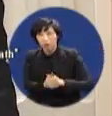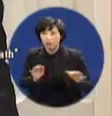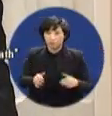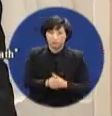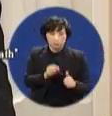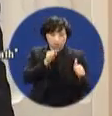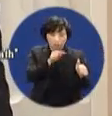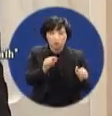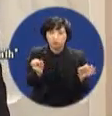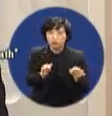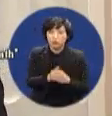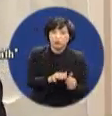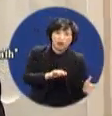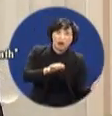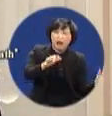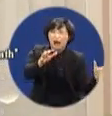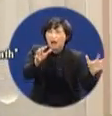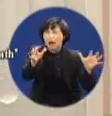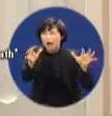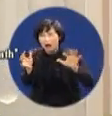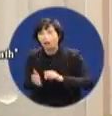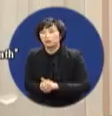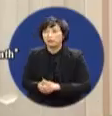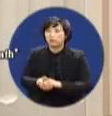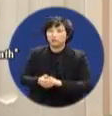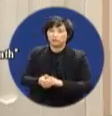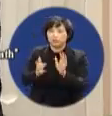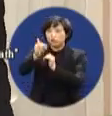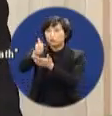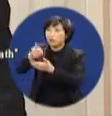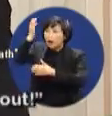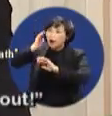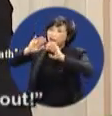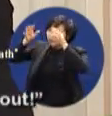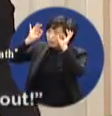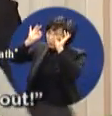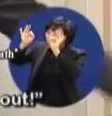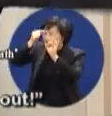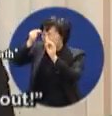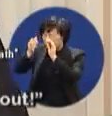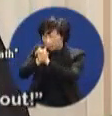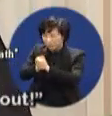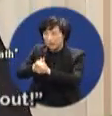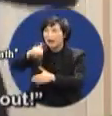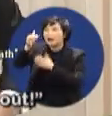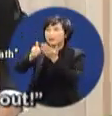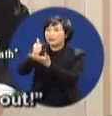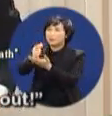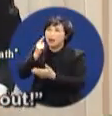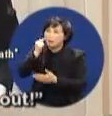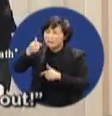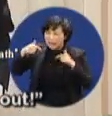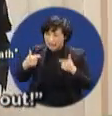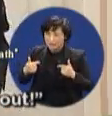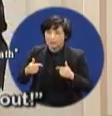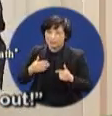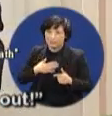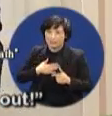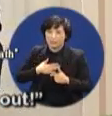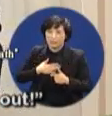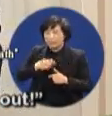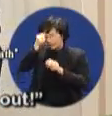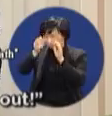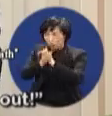굴렸습니다. 하늘을 우러러 보시면서 하나님 아버지, 항상 나의